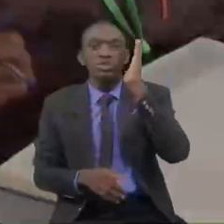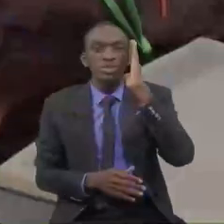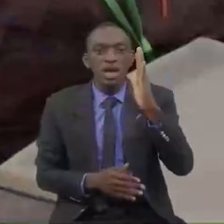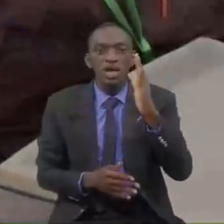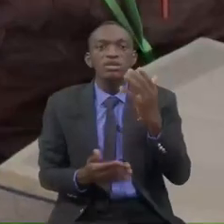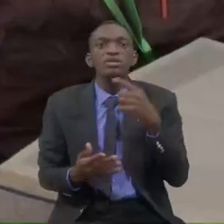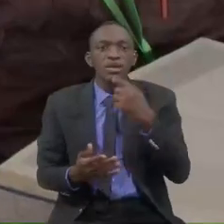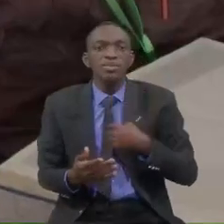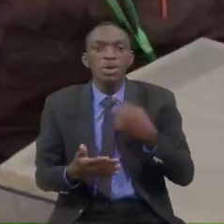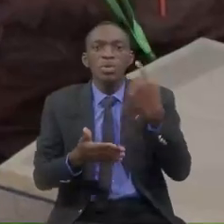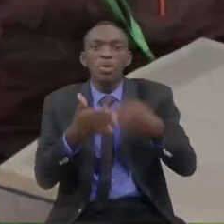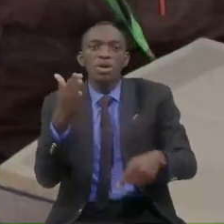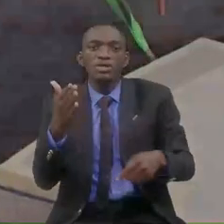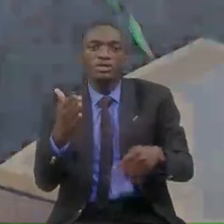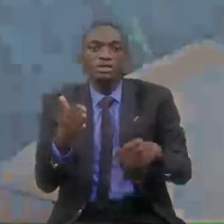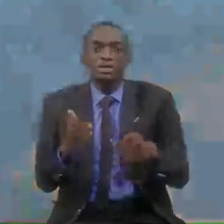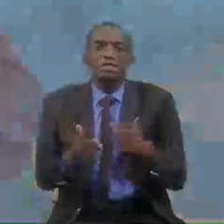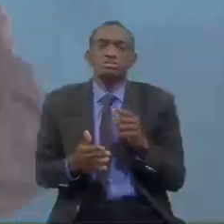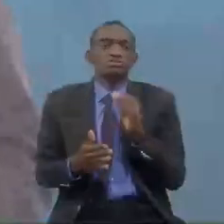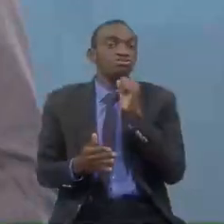vous recevrez,